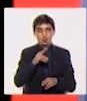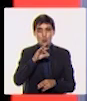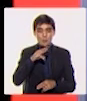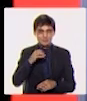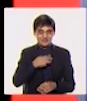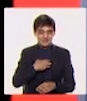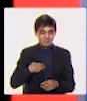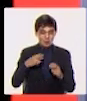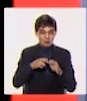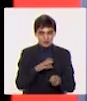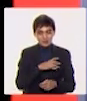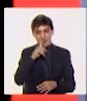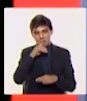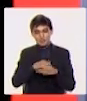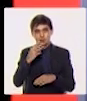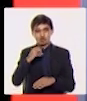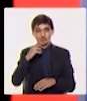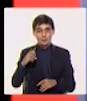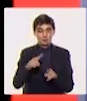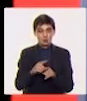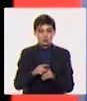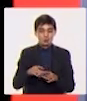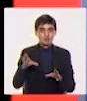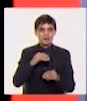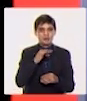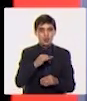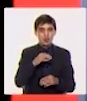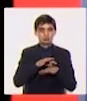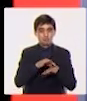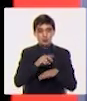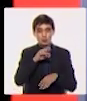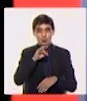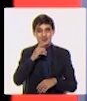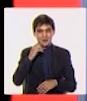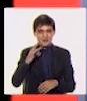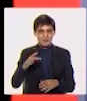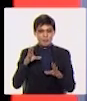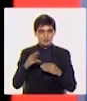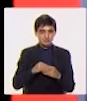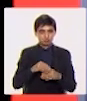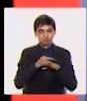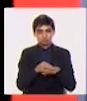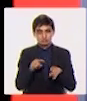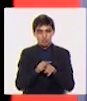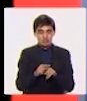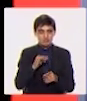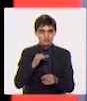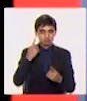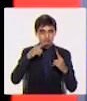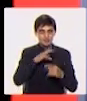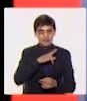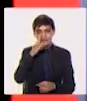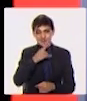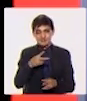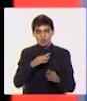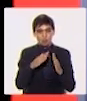және әкімдіктердің жедел штабтарымен, серіктестермен және курьерлік қызметтермен бірлесіп жеткізуді ұйымдастыруға және қазақстандықтарға